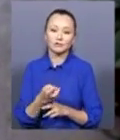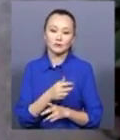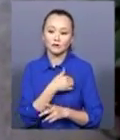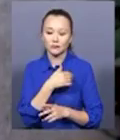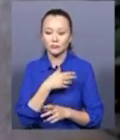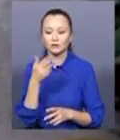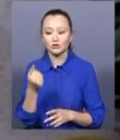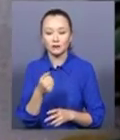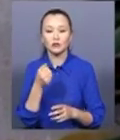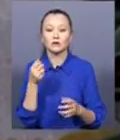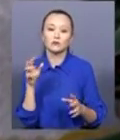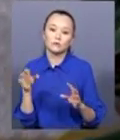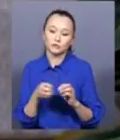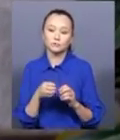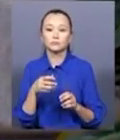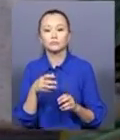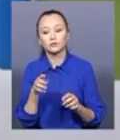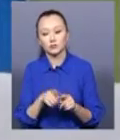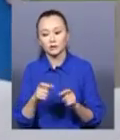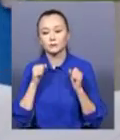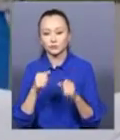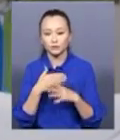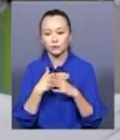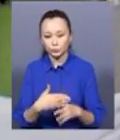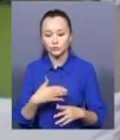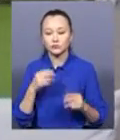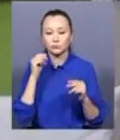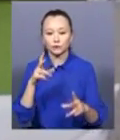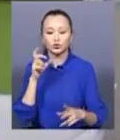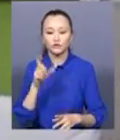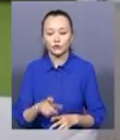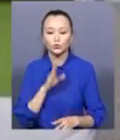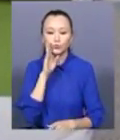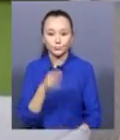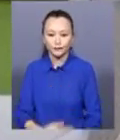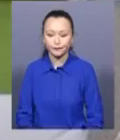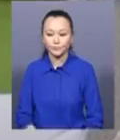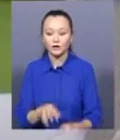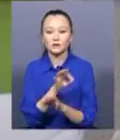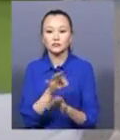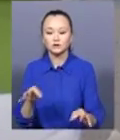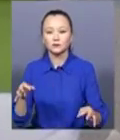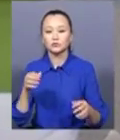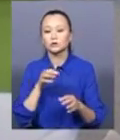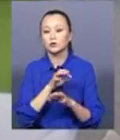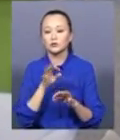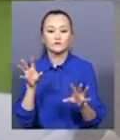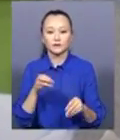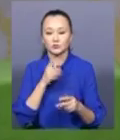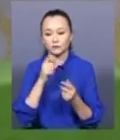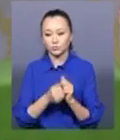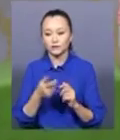Да. Ну, в общем, вот такая вот разминочка поможет разбудить человека утром. Отлично, здорово. Я запомнил для